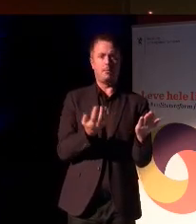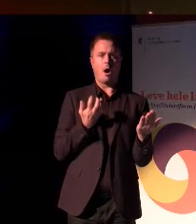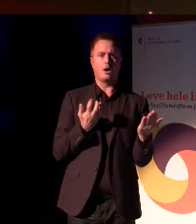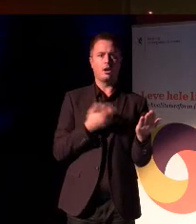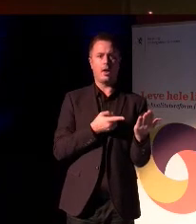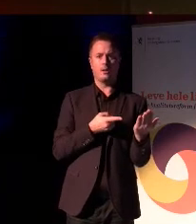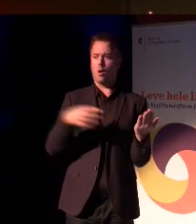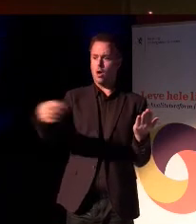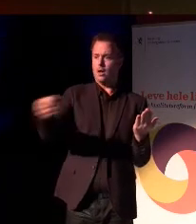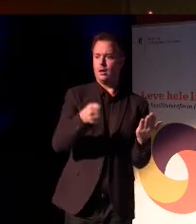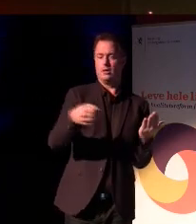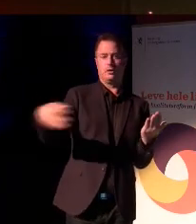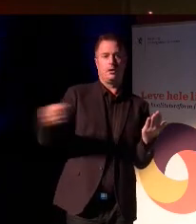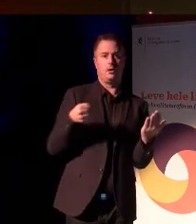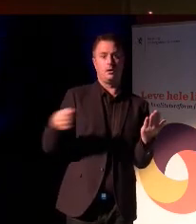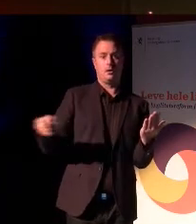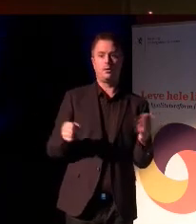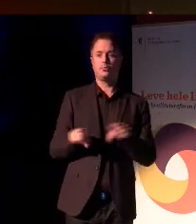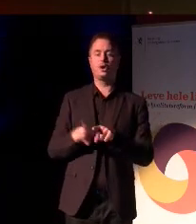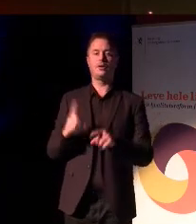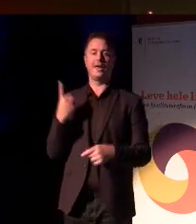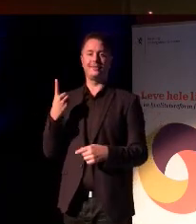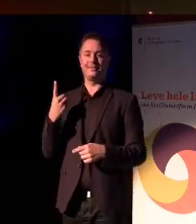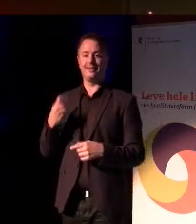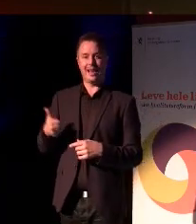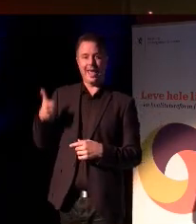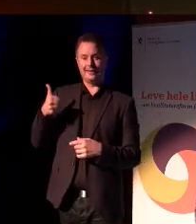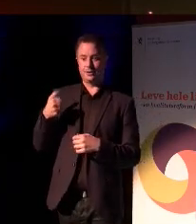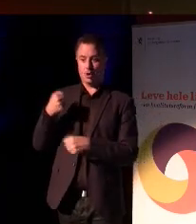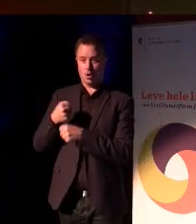Så ett lederårsverk går bort til bare leie inn vikarer.